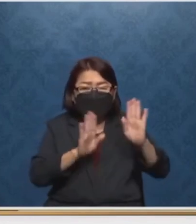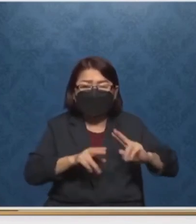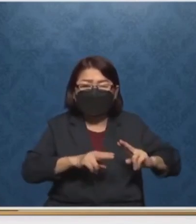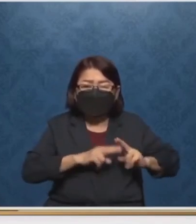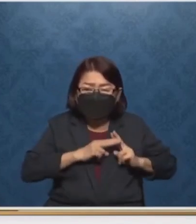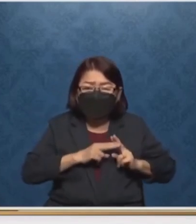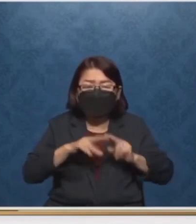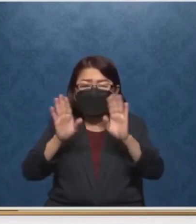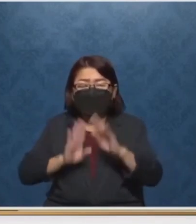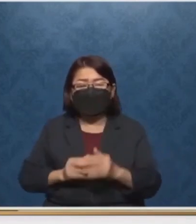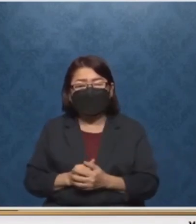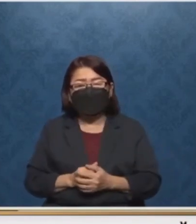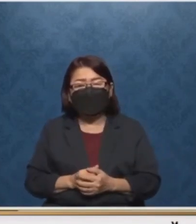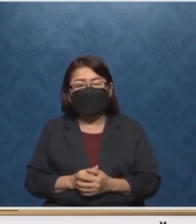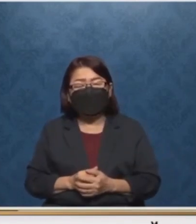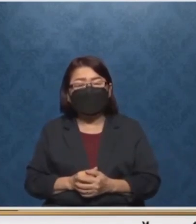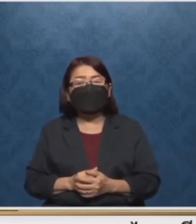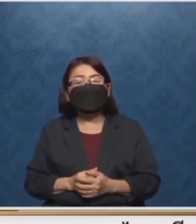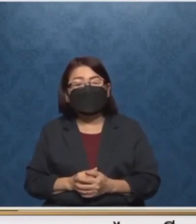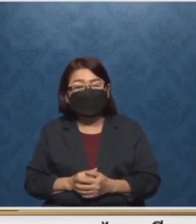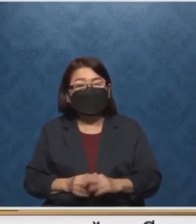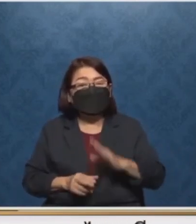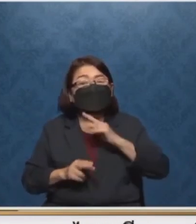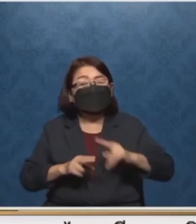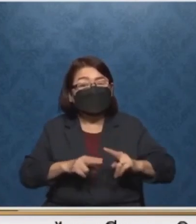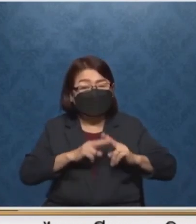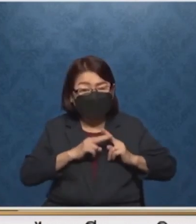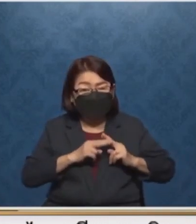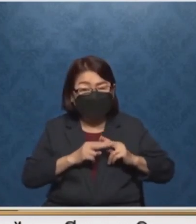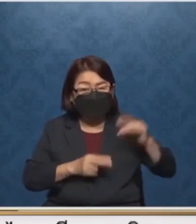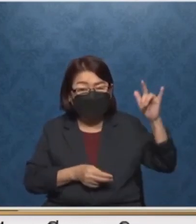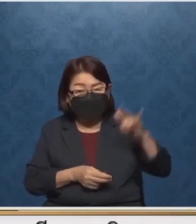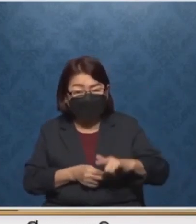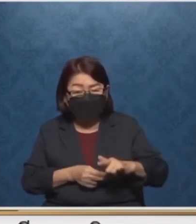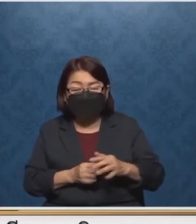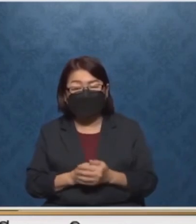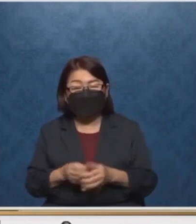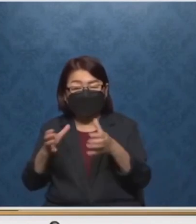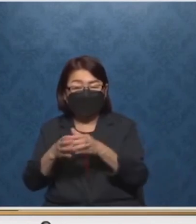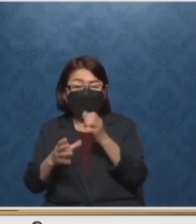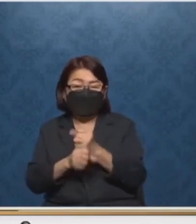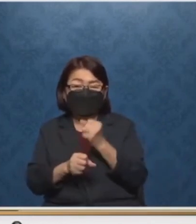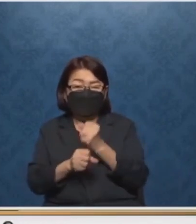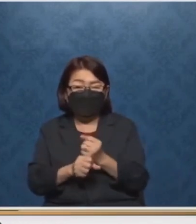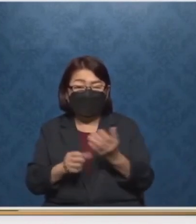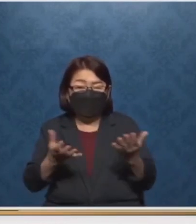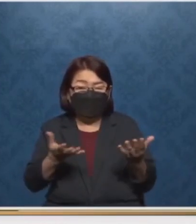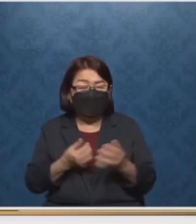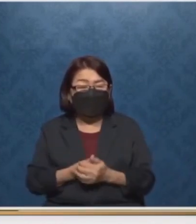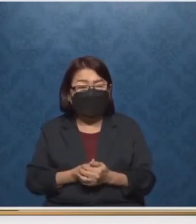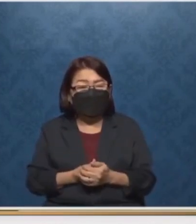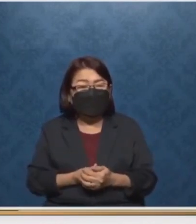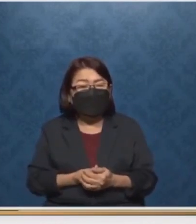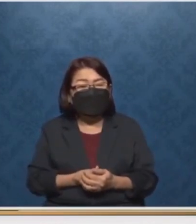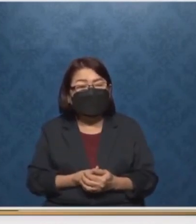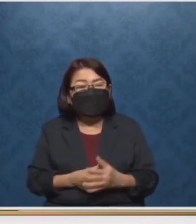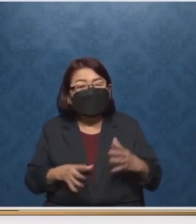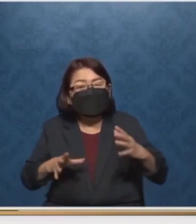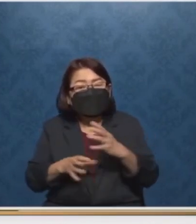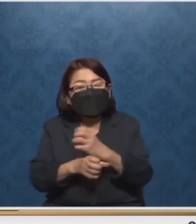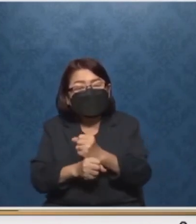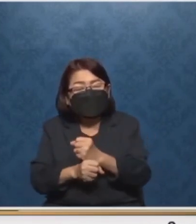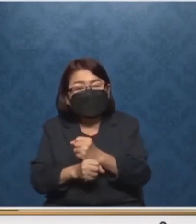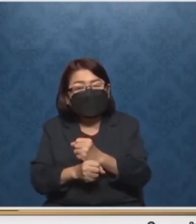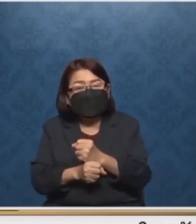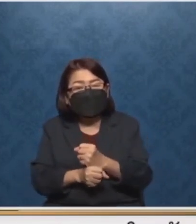บบไม่เป็นทางการมันมีผลทำให้คณะทำงานชุดนี้ไม่สามารถออกรายงานไม่มีอำนาจที่จะ